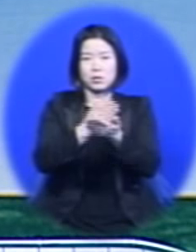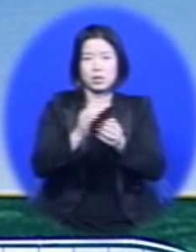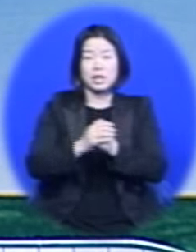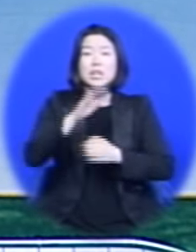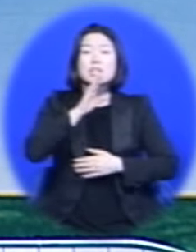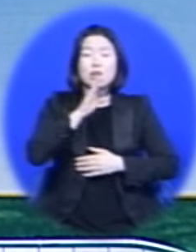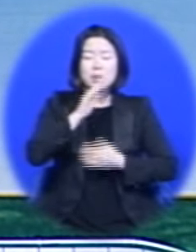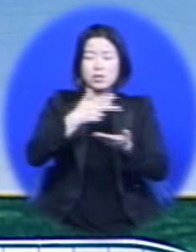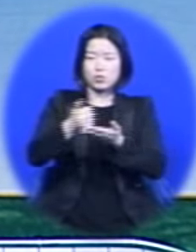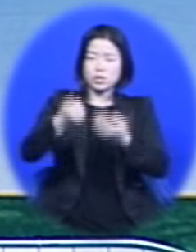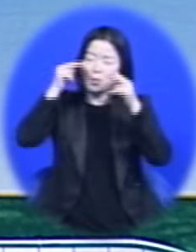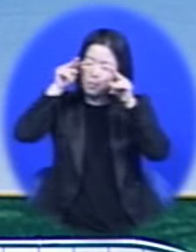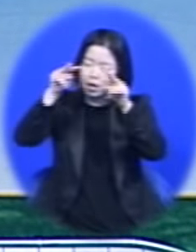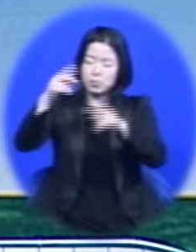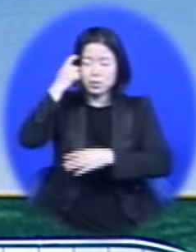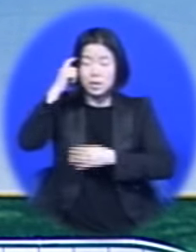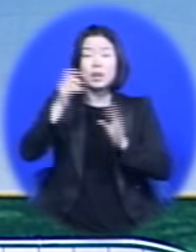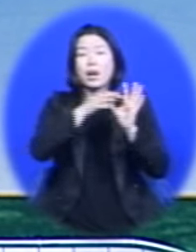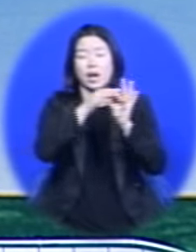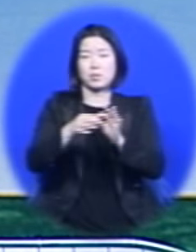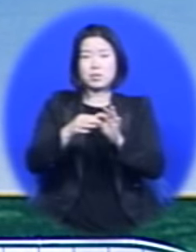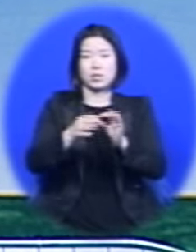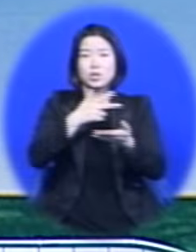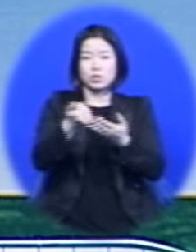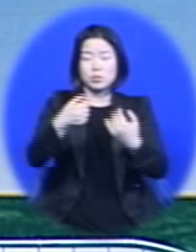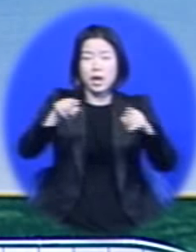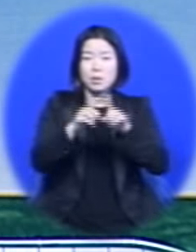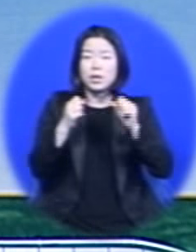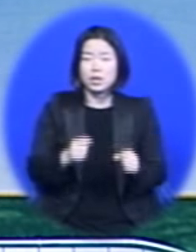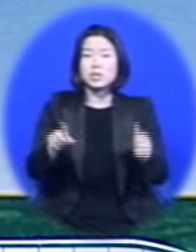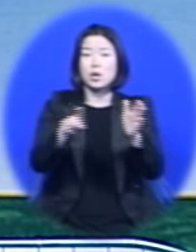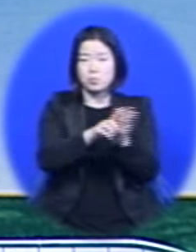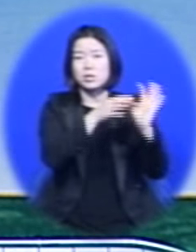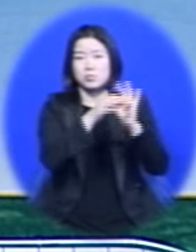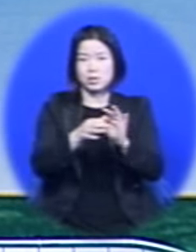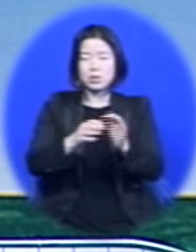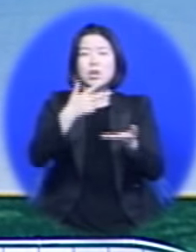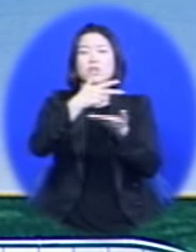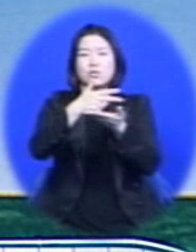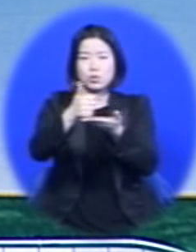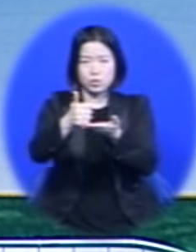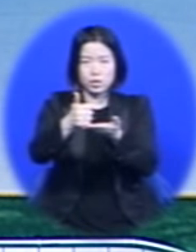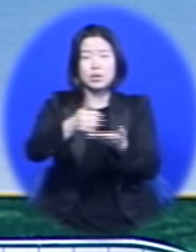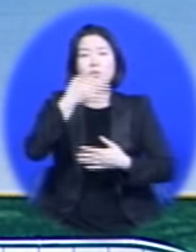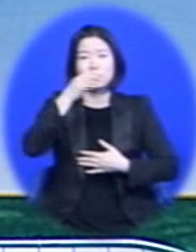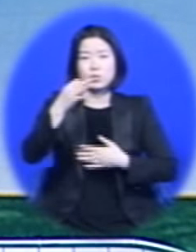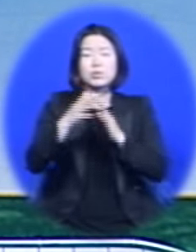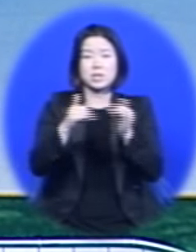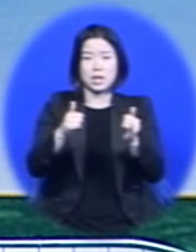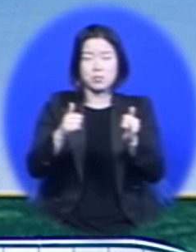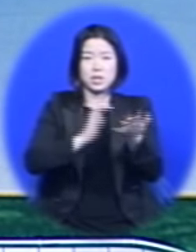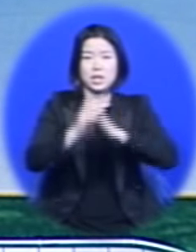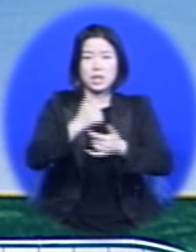주님을 바라보면서 정말 주님이 함께 계심을 믿으면서 주님이라고 이렇게 부르는 사람이 바로